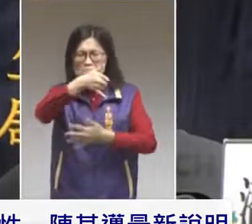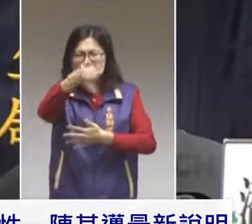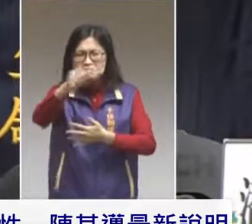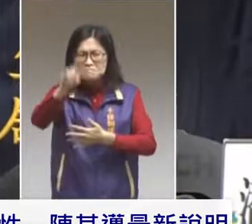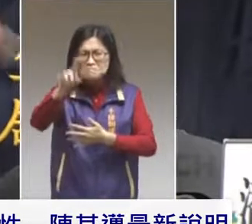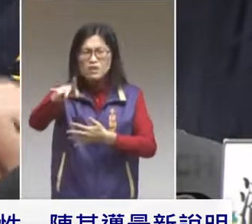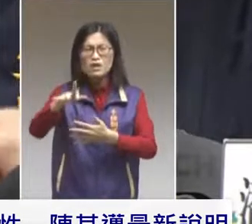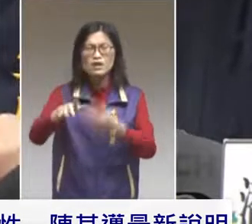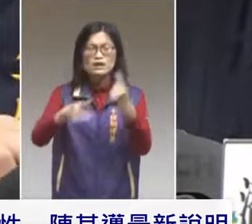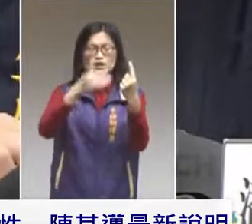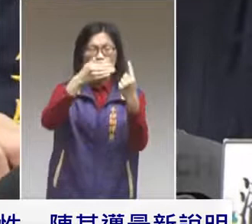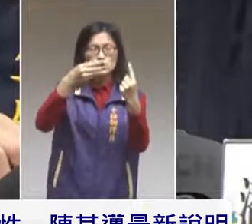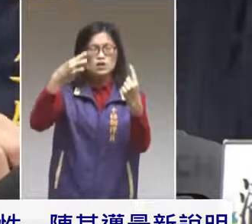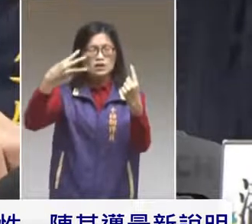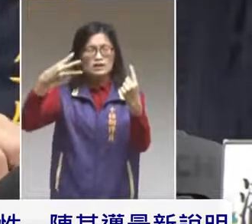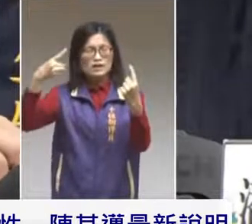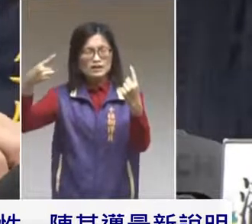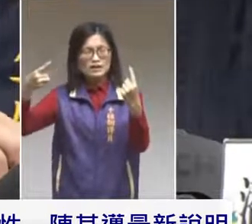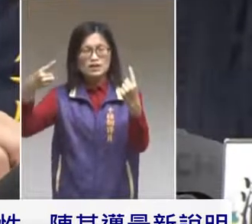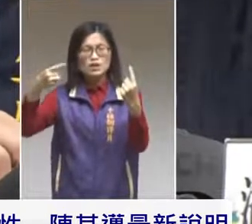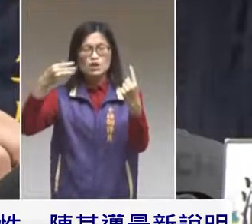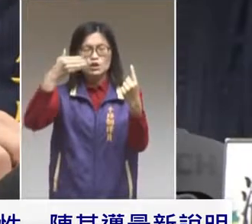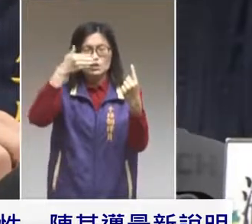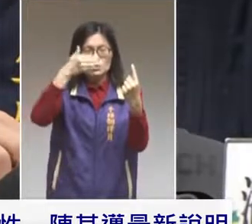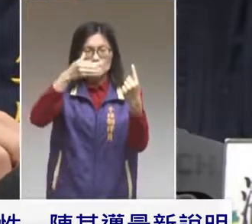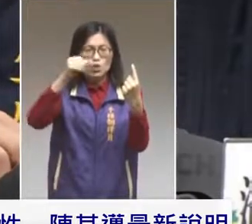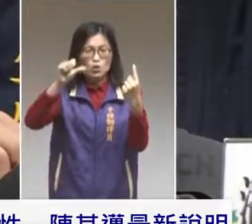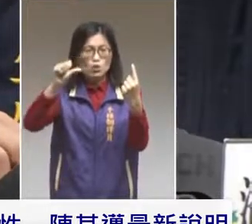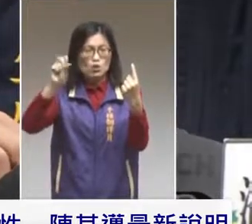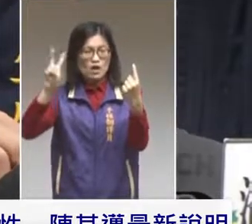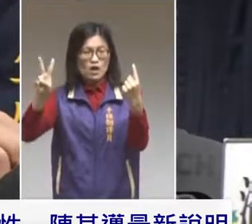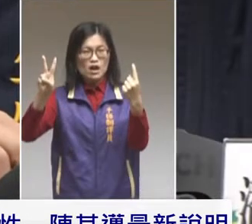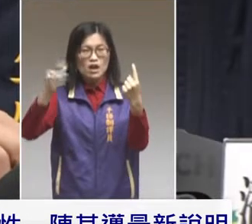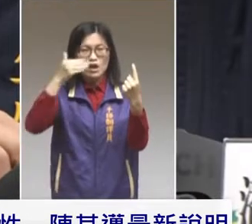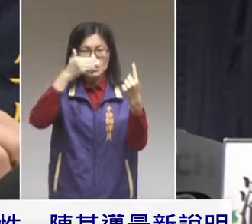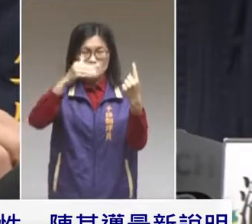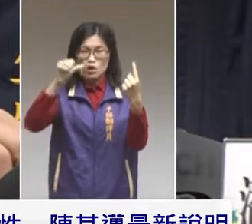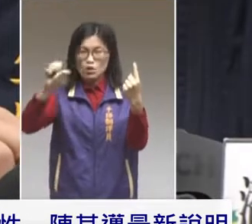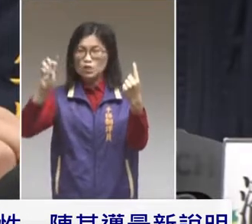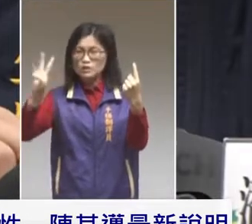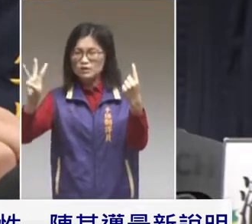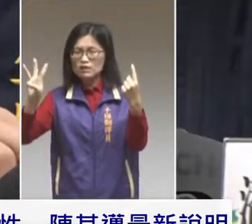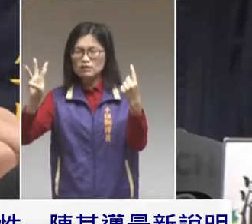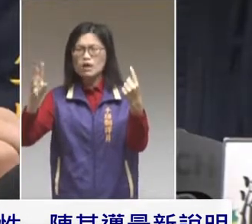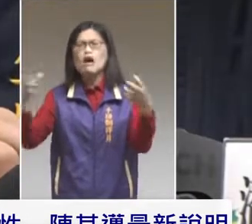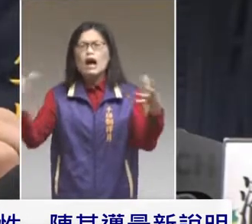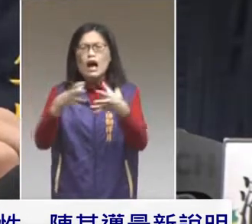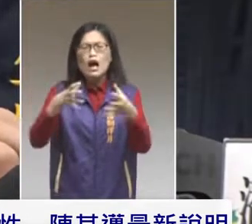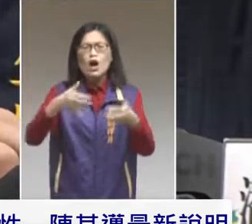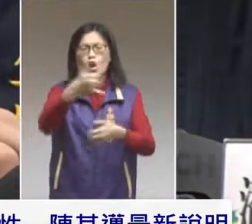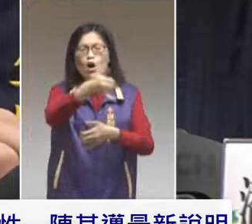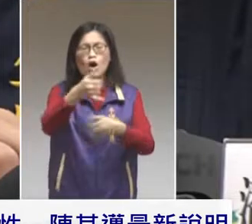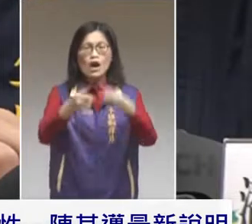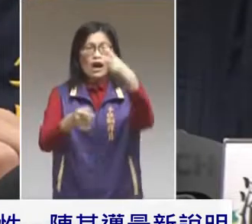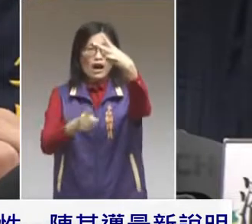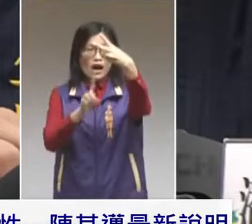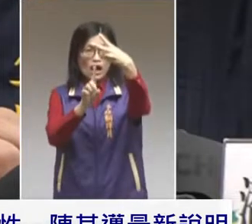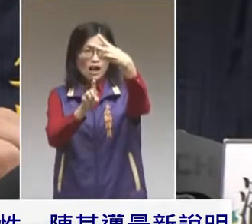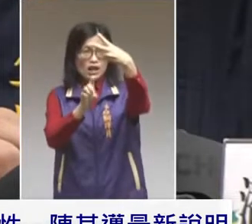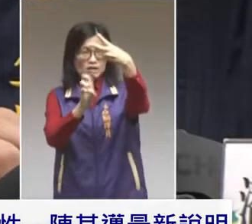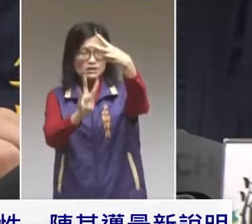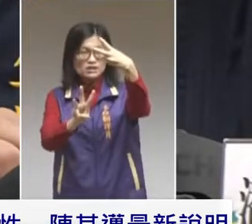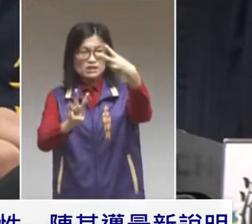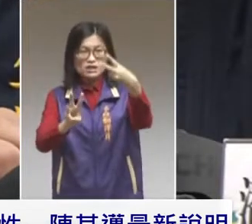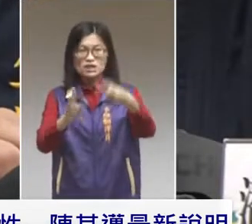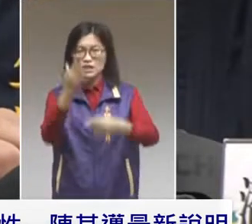在整个持续上面，我们看到的是在19931、19952跟19953都有